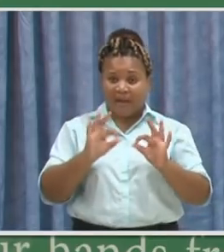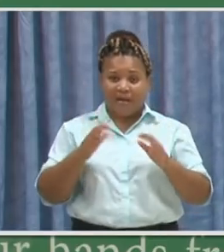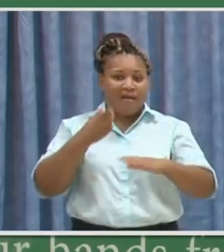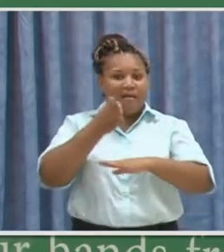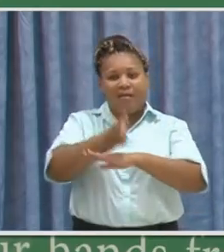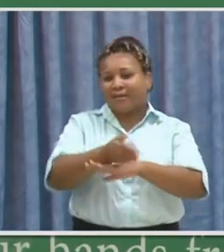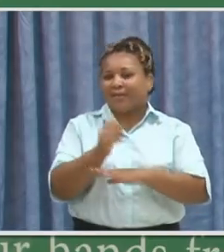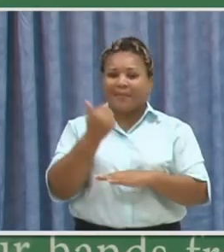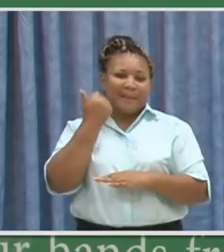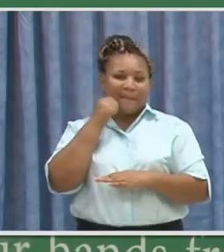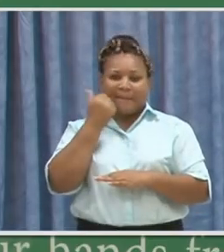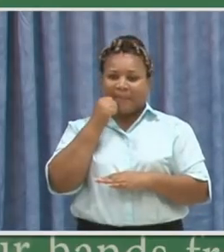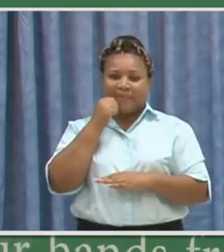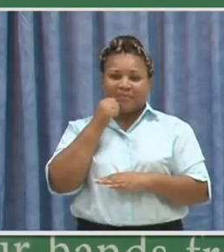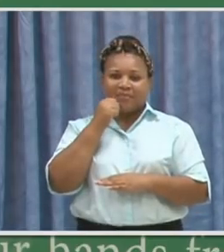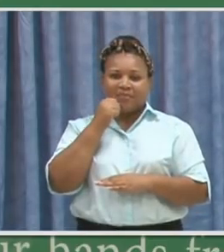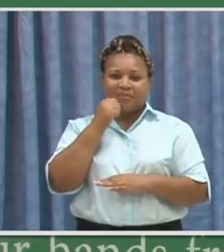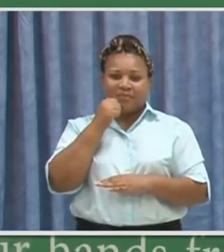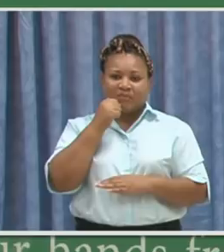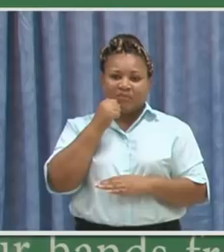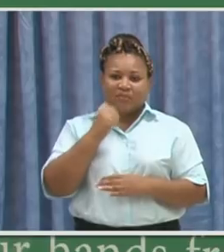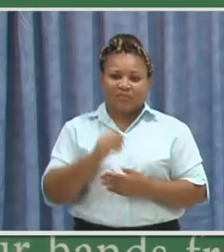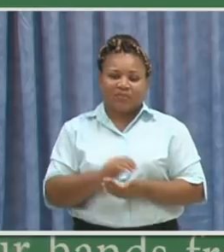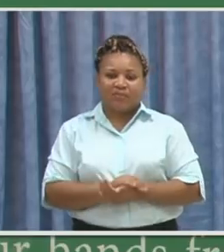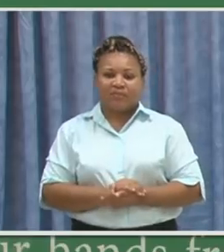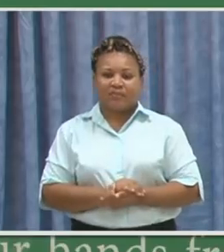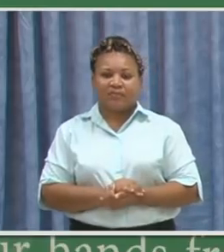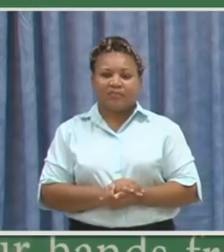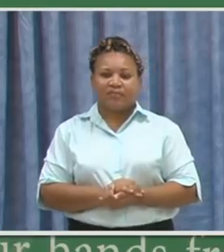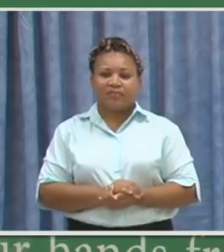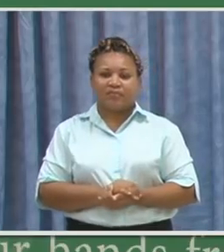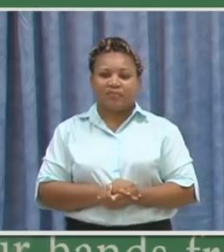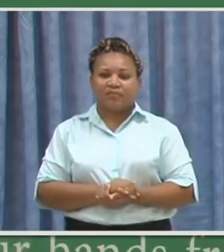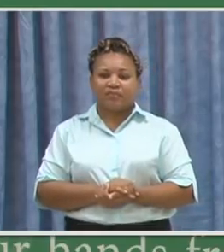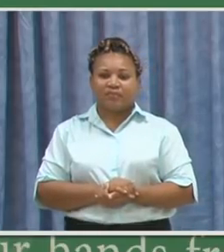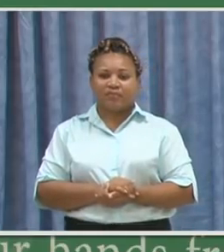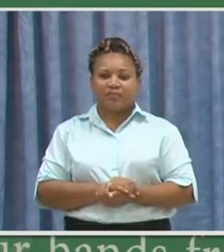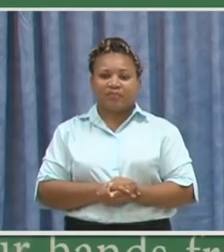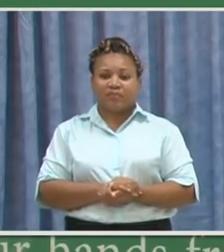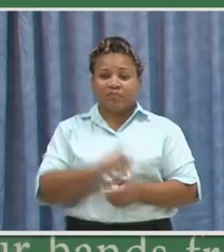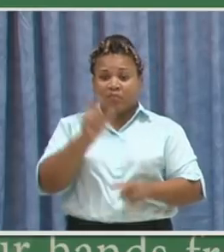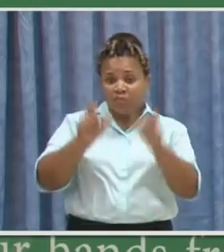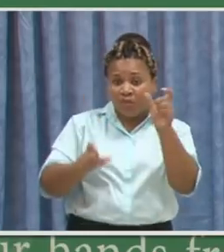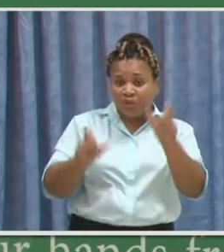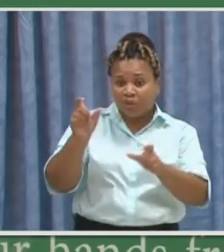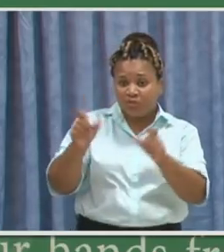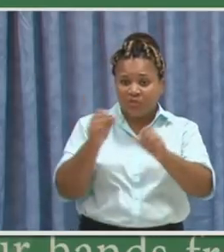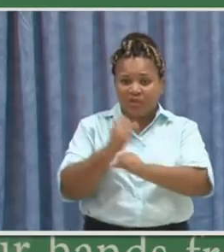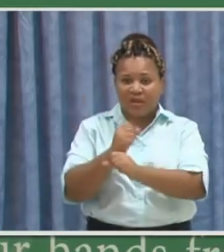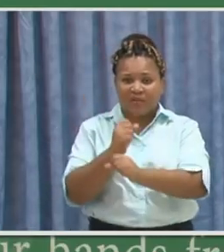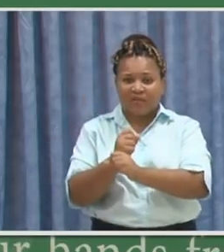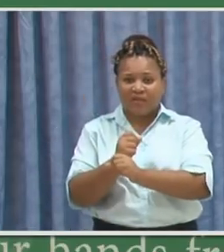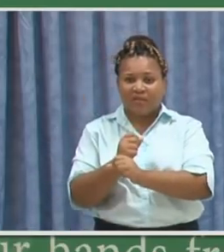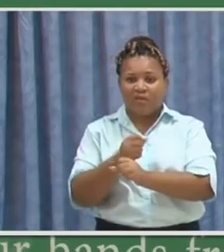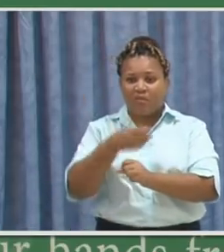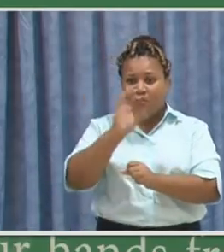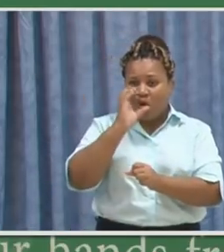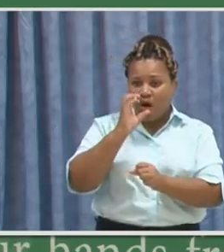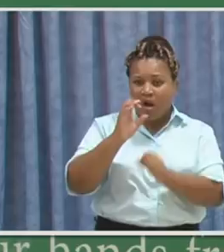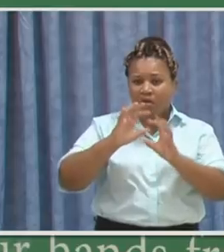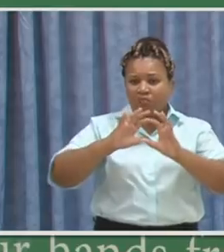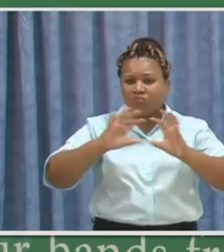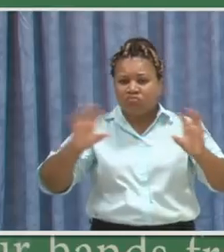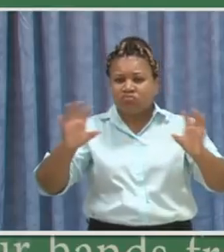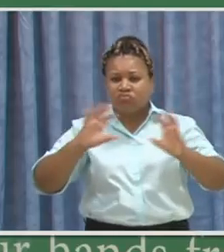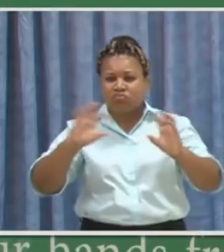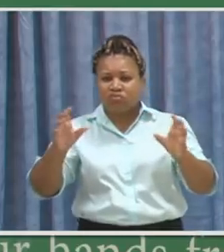qui tout seul. Bon bar pouvait et bien après un bar qui 10 bar tout seul de pouvoir le s'agrider. En ce